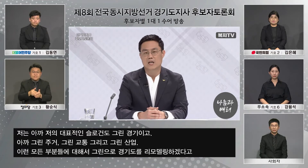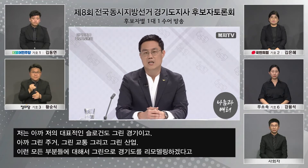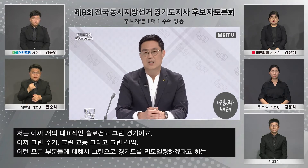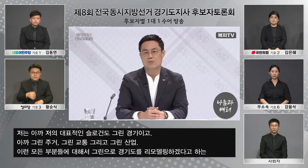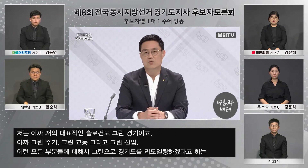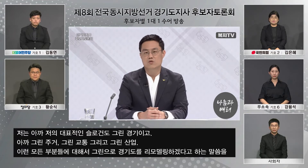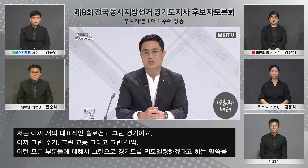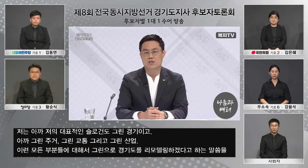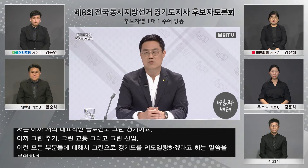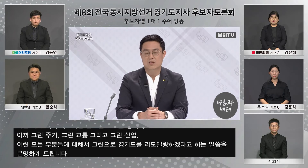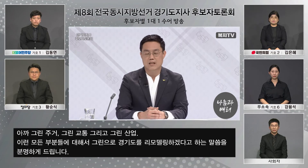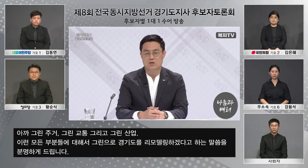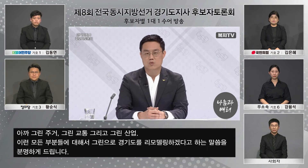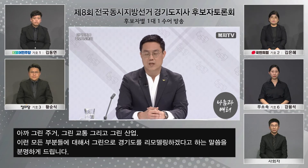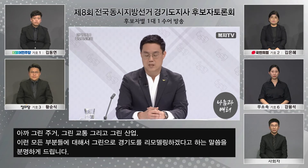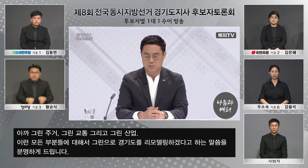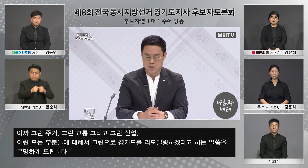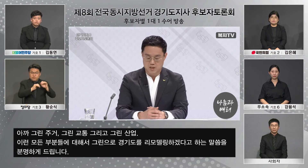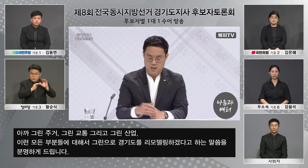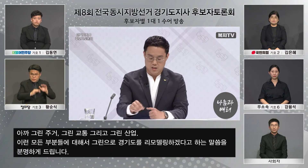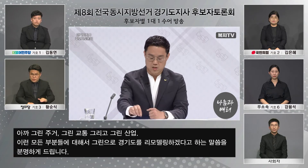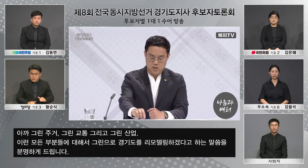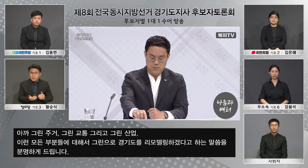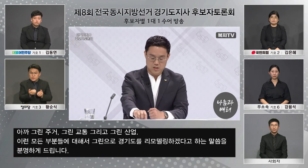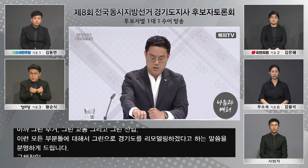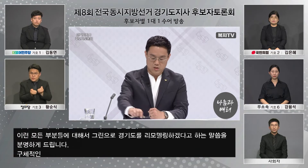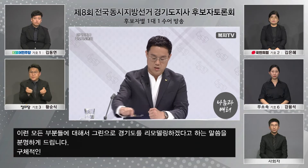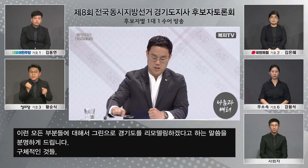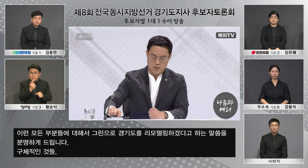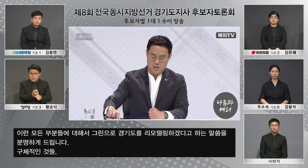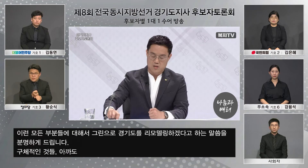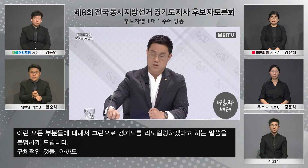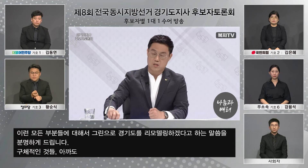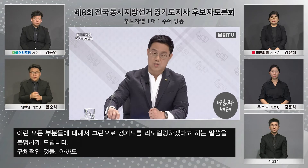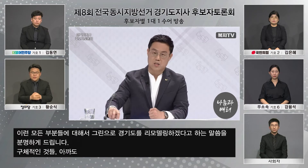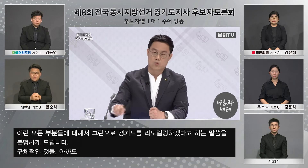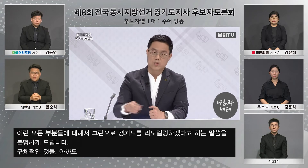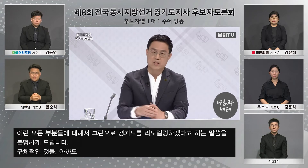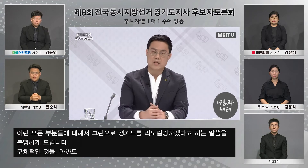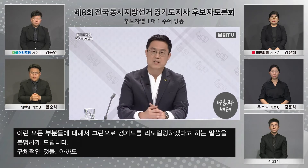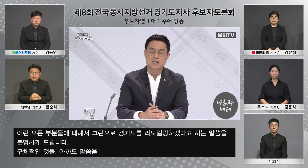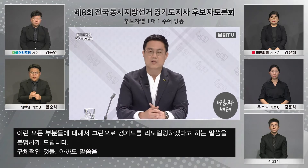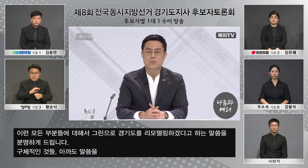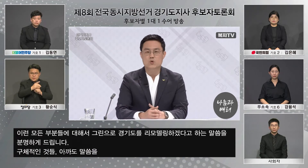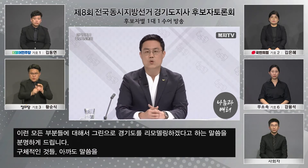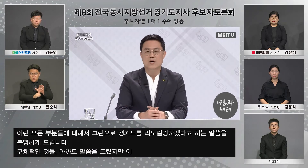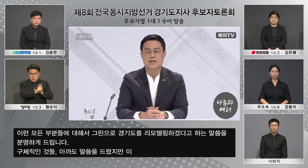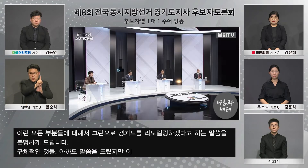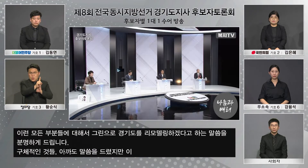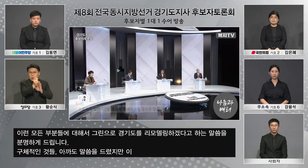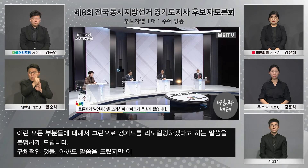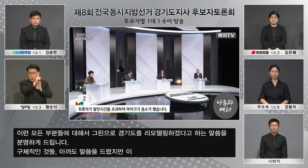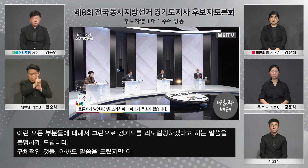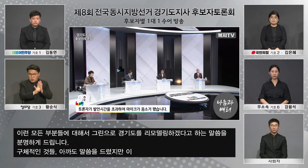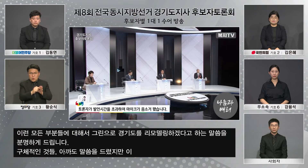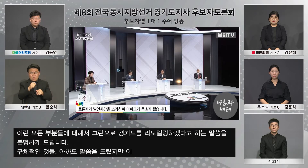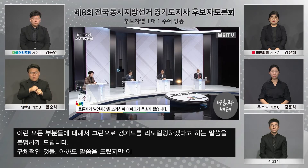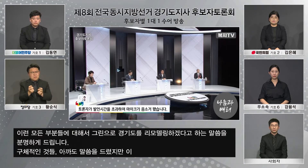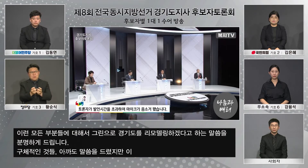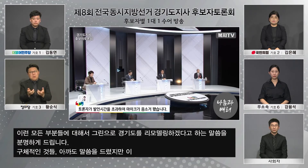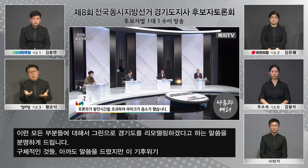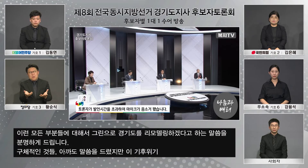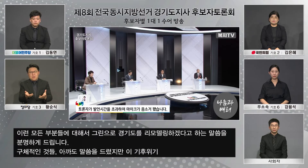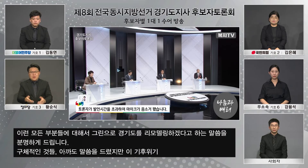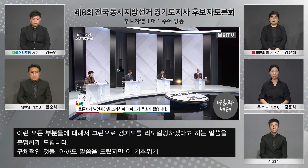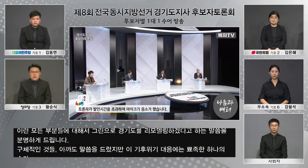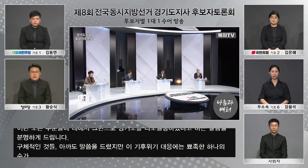드립니다. 구체적인 것들을 아까도 좀 말씀을 드렸지만은요, 이 기후위기 대응에는 뾰족한 하나의 수가 없습니다.